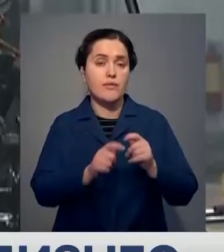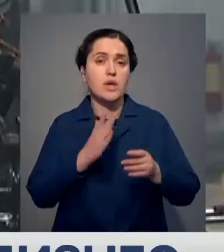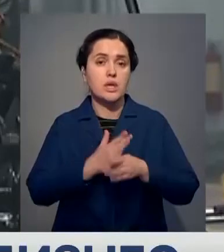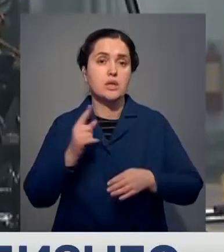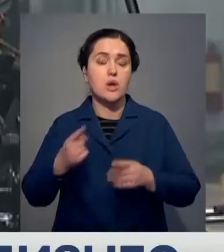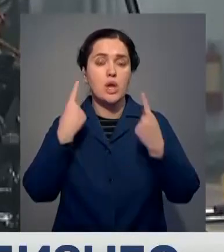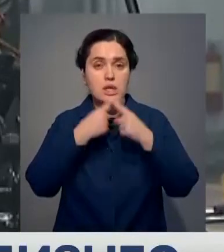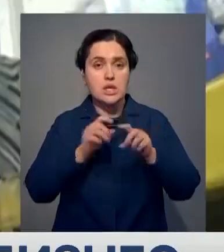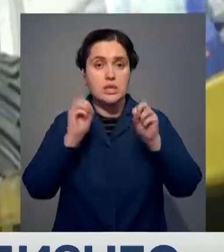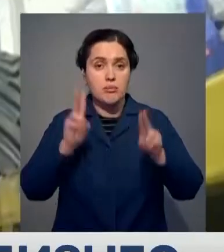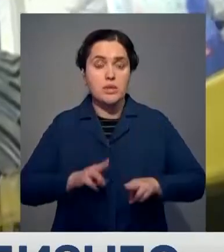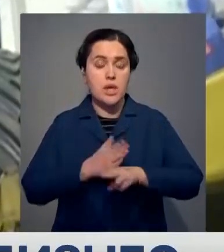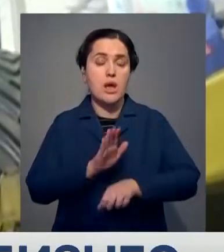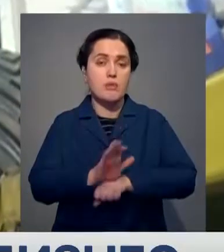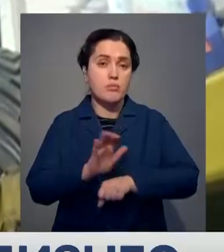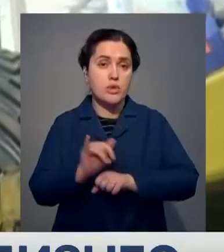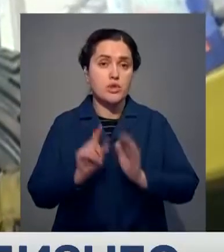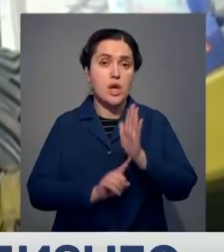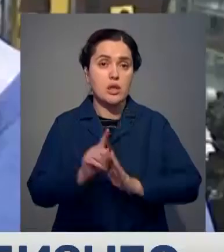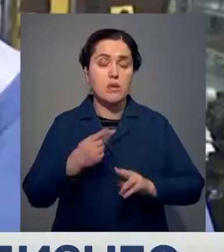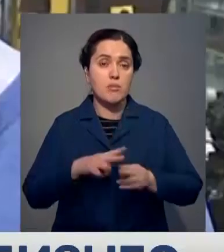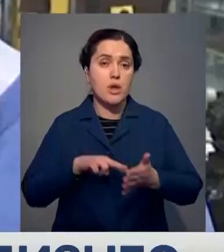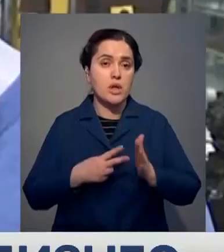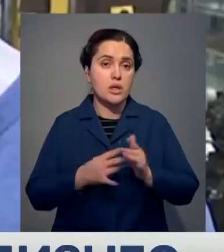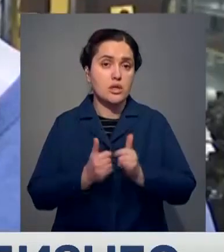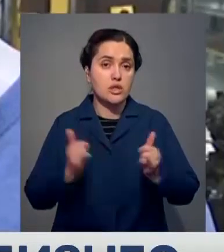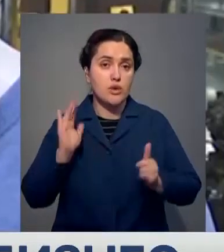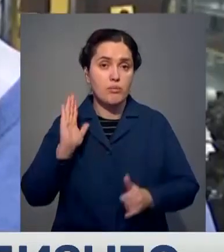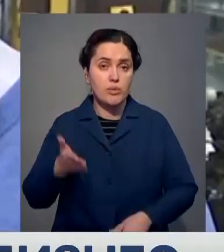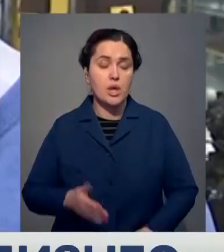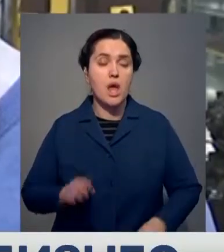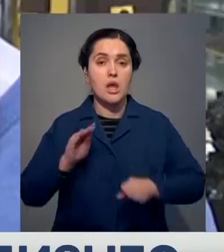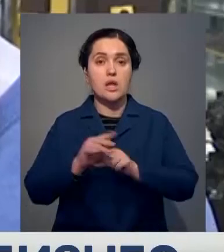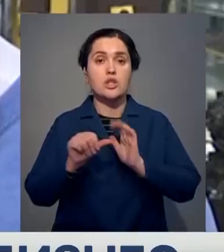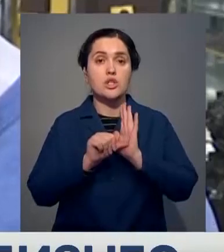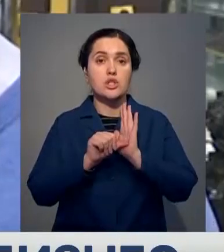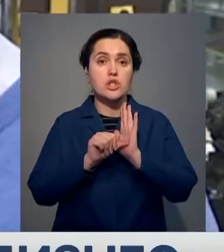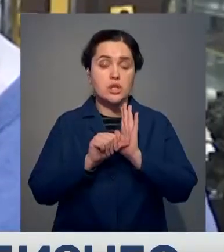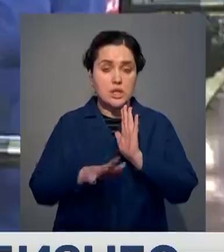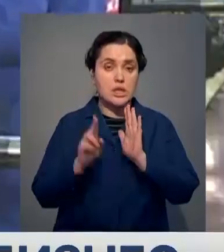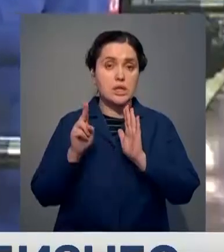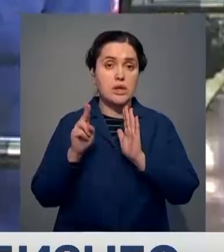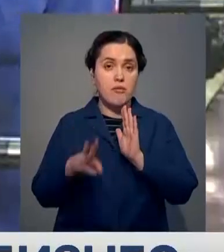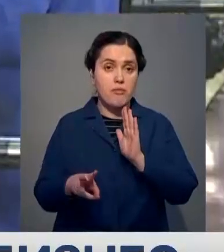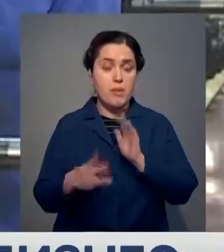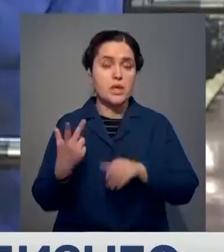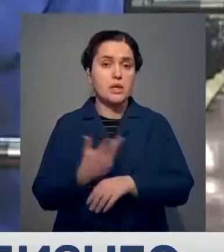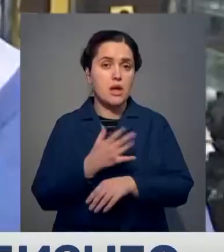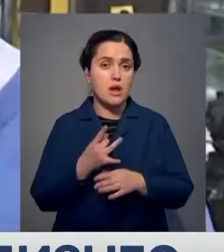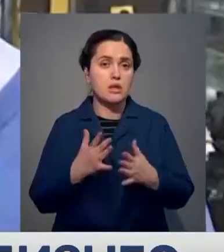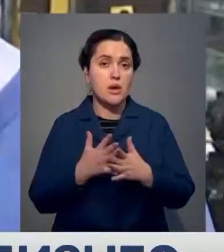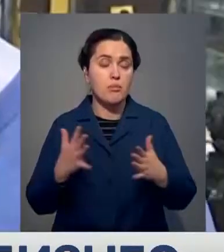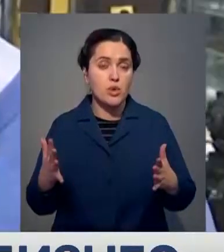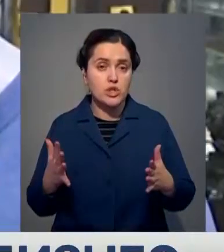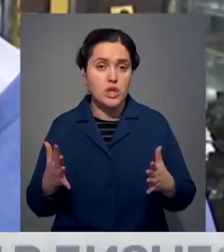в индустриальной зоне. Проект встал на колеса в планах расширения. Дополнительно в 6 тысяч квадратных метров. Это в 3 раза больше, что здесь находится. И